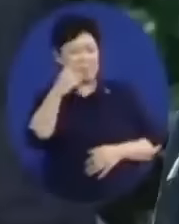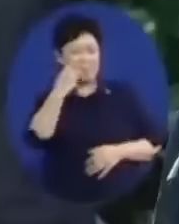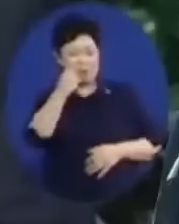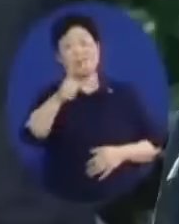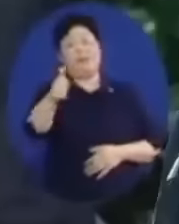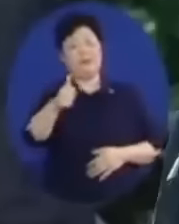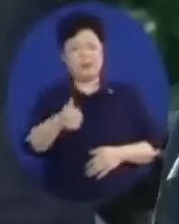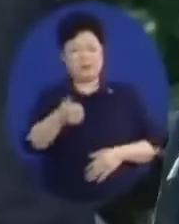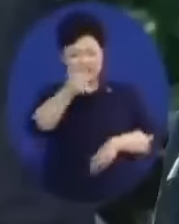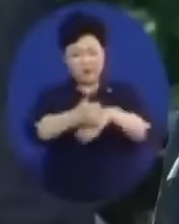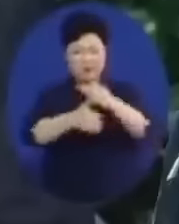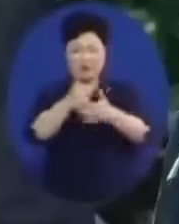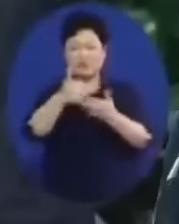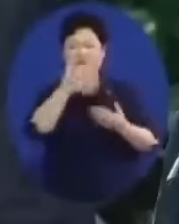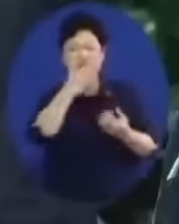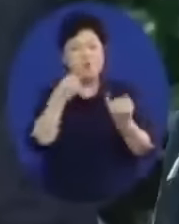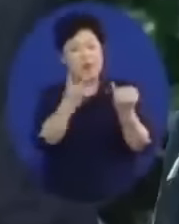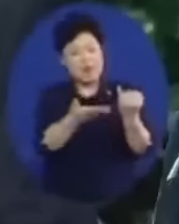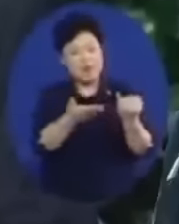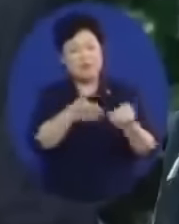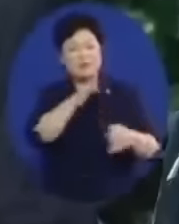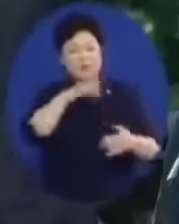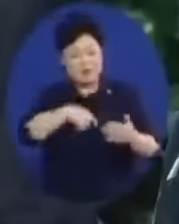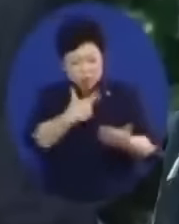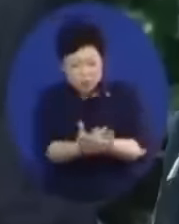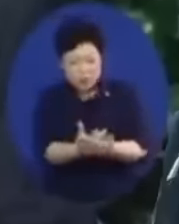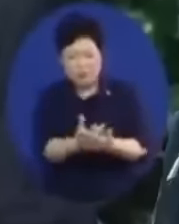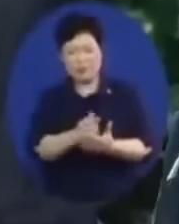결국에는 하나님이 축복을 해주어서 속이고